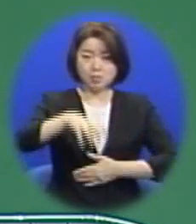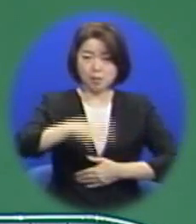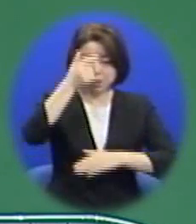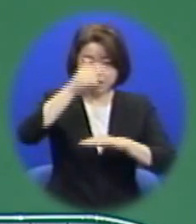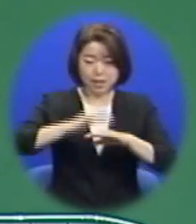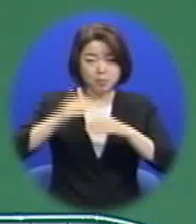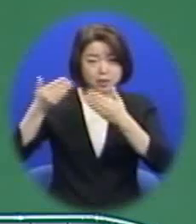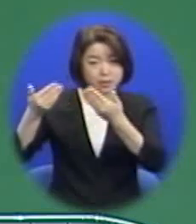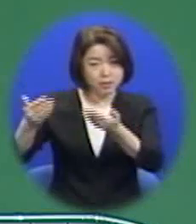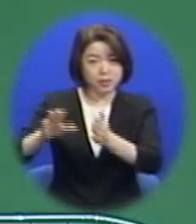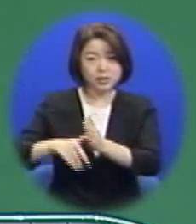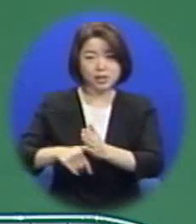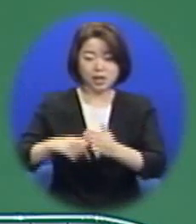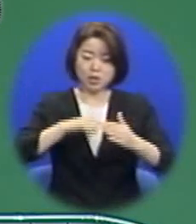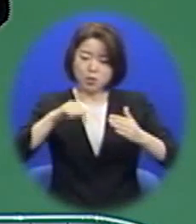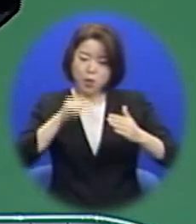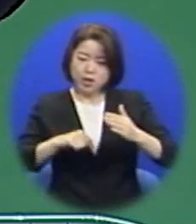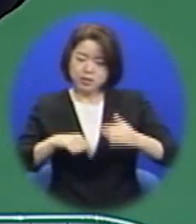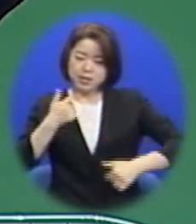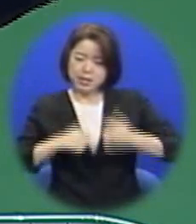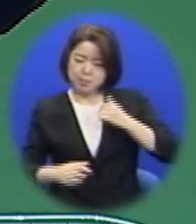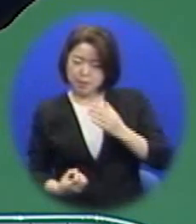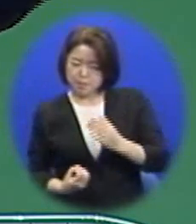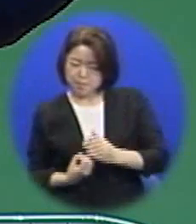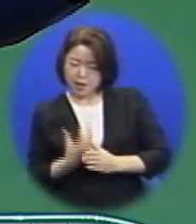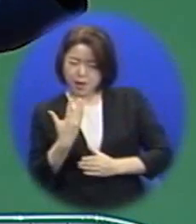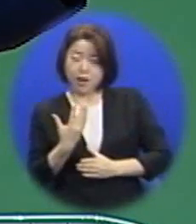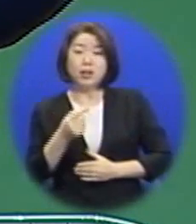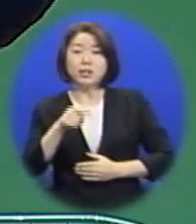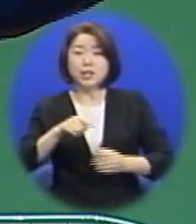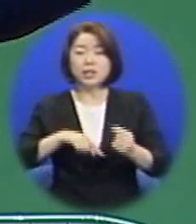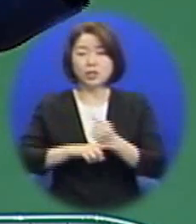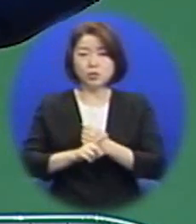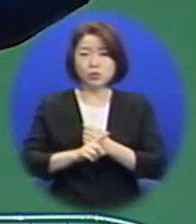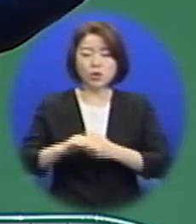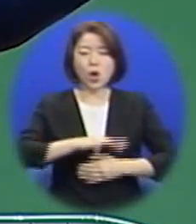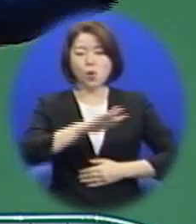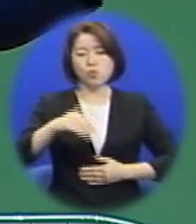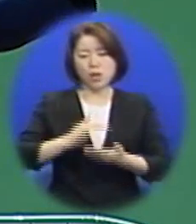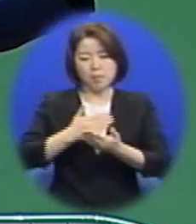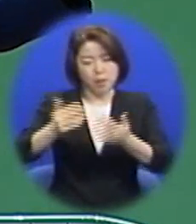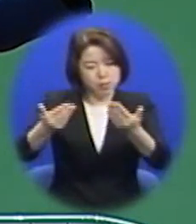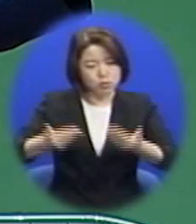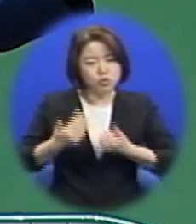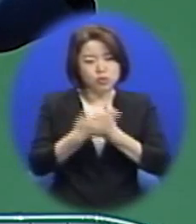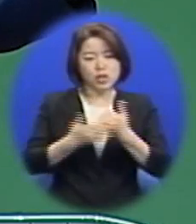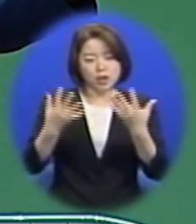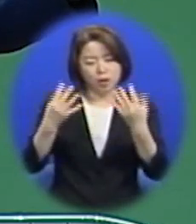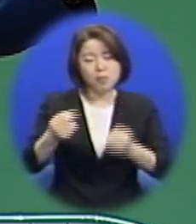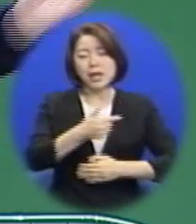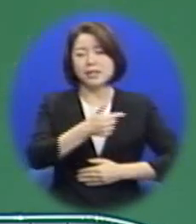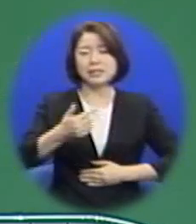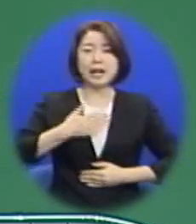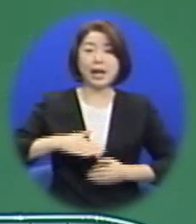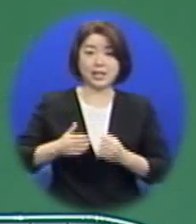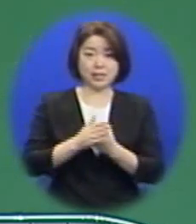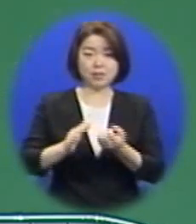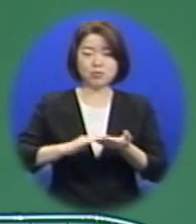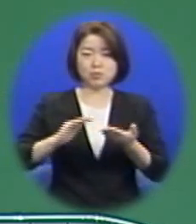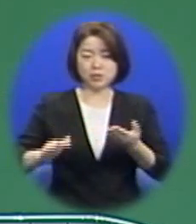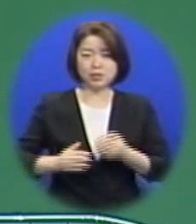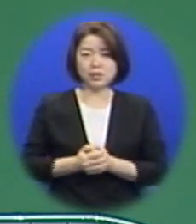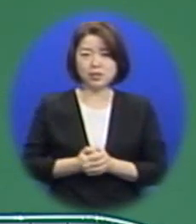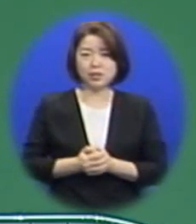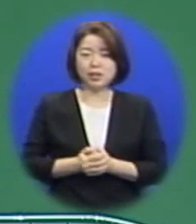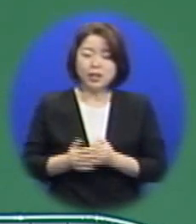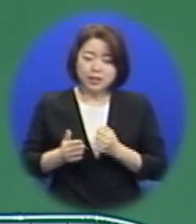속에서 기쁨이 터져 나오는 것은 우리에게 베푸신 은혜가 얼마나 큰지를 알기 때문입니다. 그래서 시편